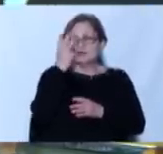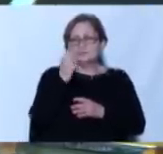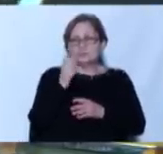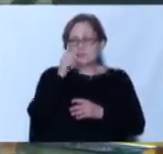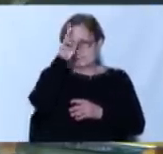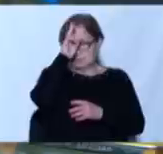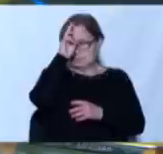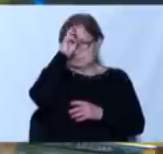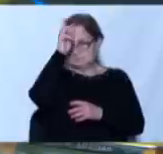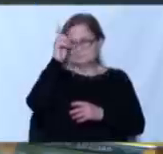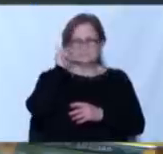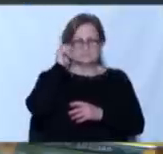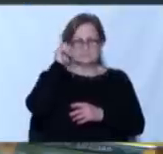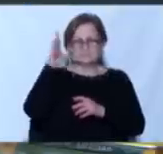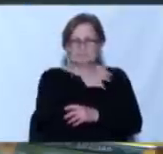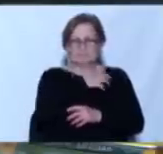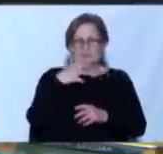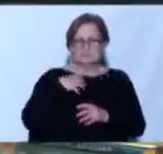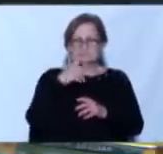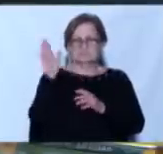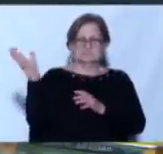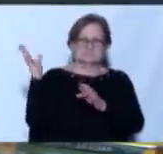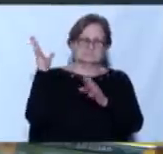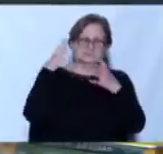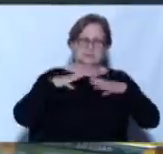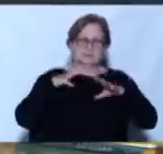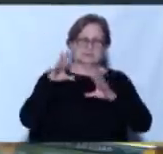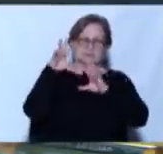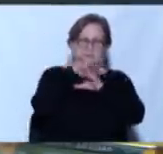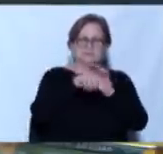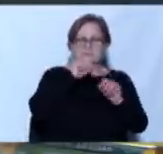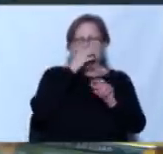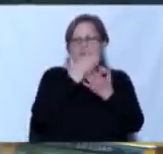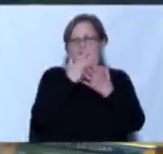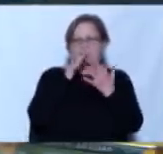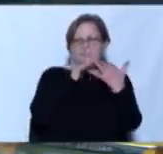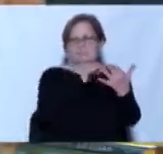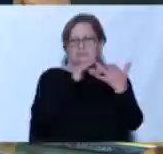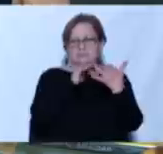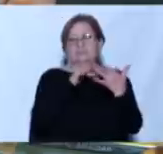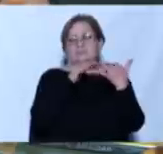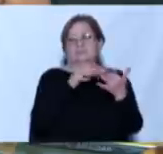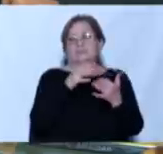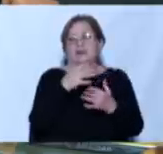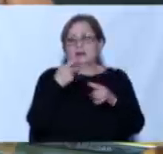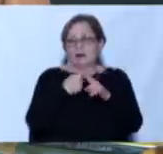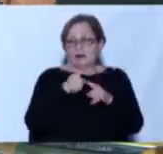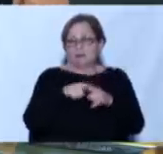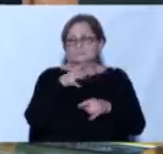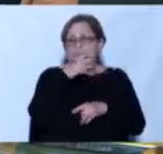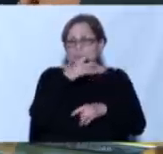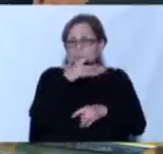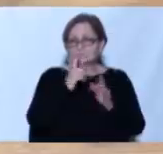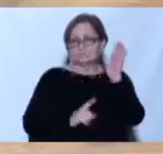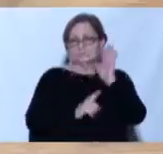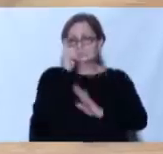დარბევები, რამაც ძალიან ძიმეთ დააჩდა საქართველოს ისტორიას და აი ამ დროს ხდება გამოდის სულხან-საბა